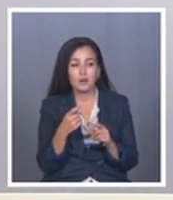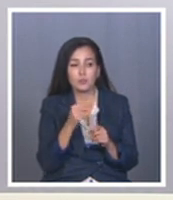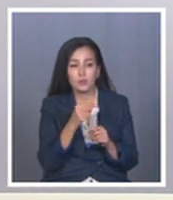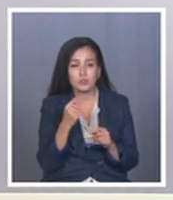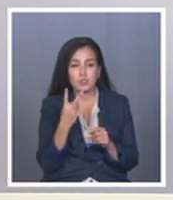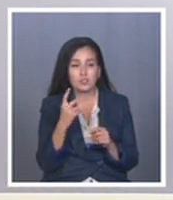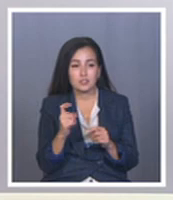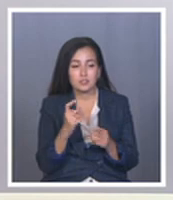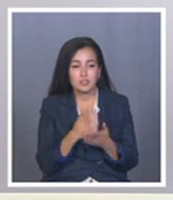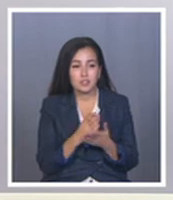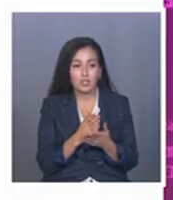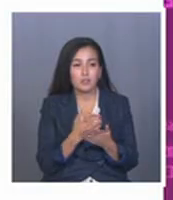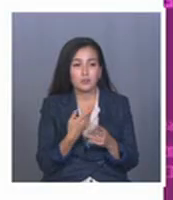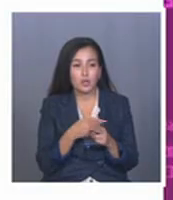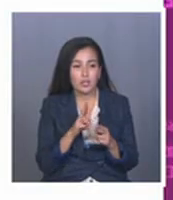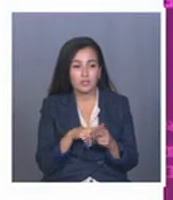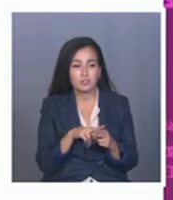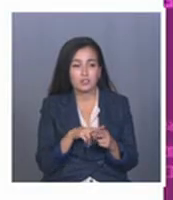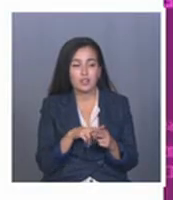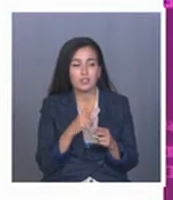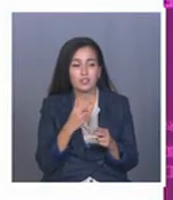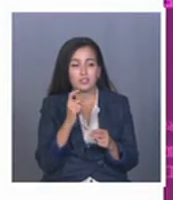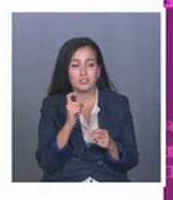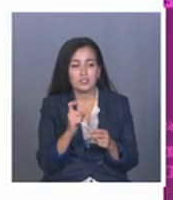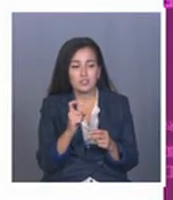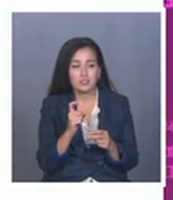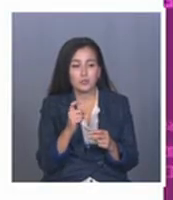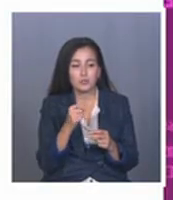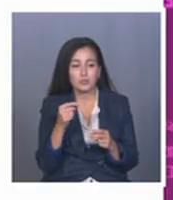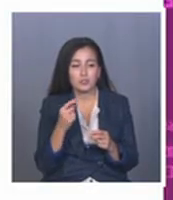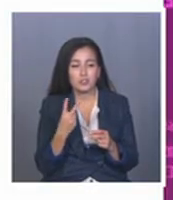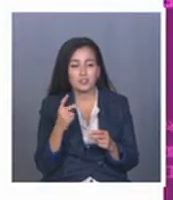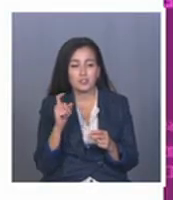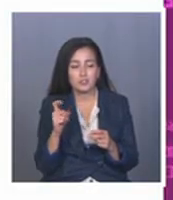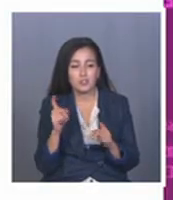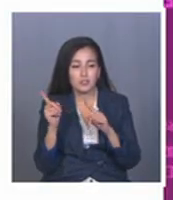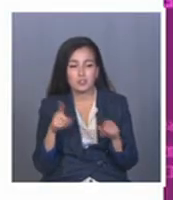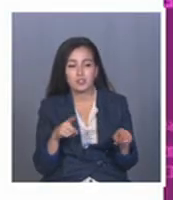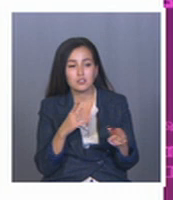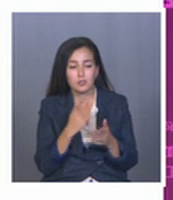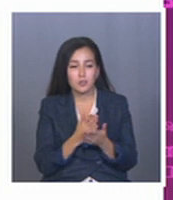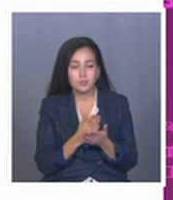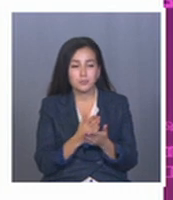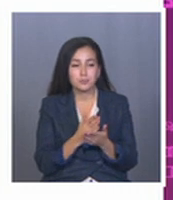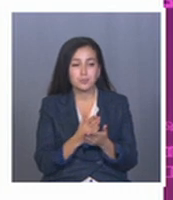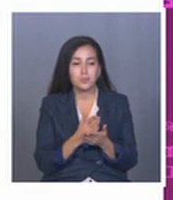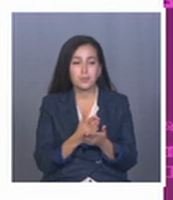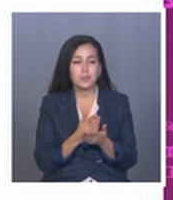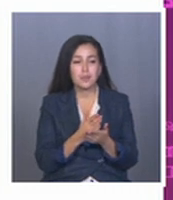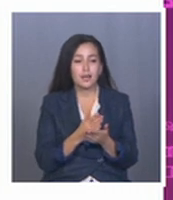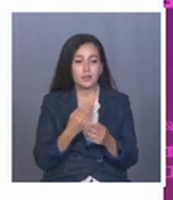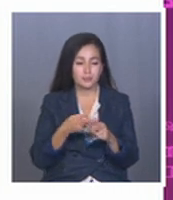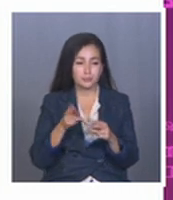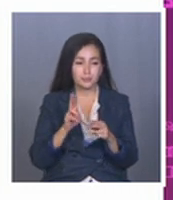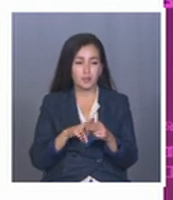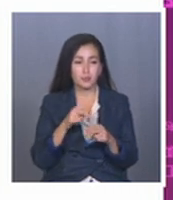квадрат тұр. Ой болса, 2x квадрат пен минус 2x квадрат өзара жойылады. Ал енді